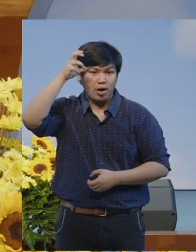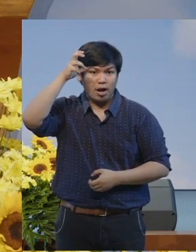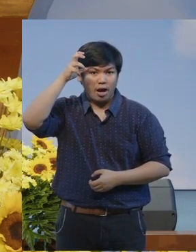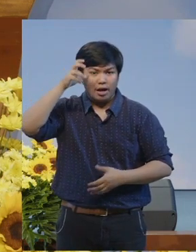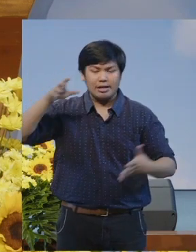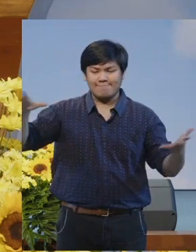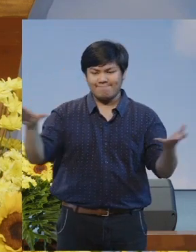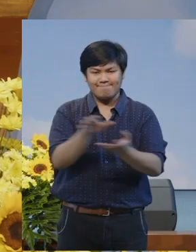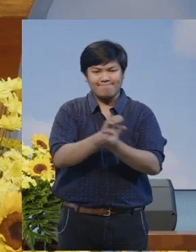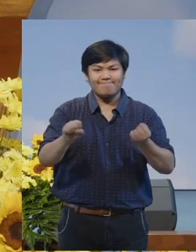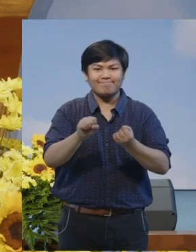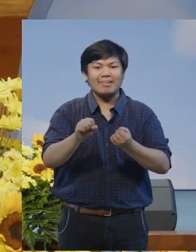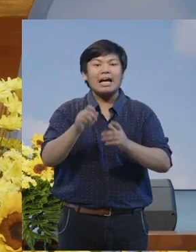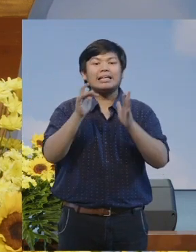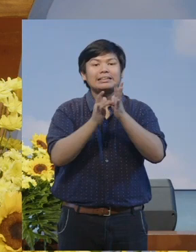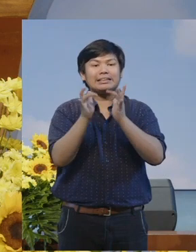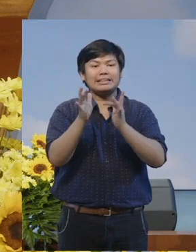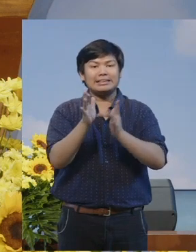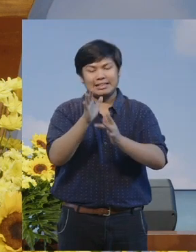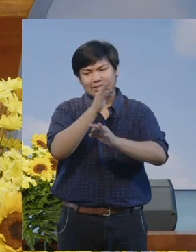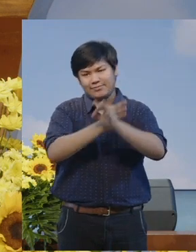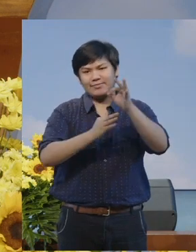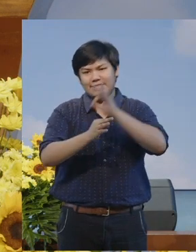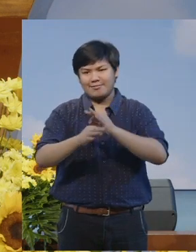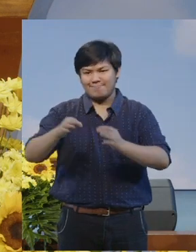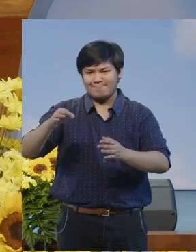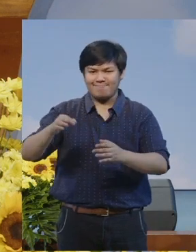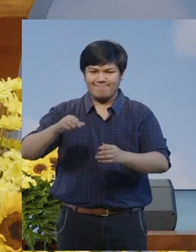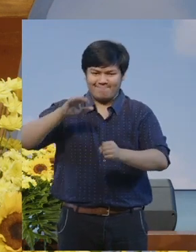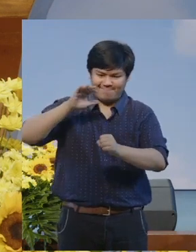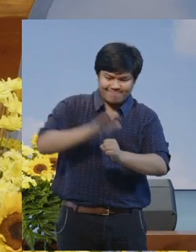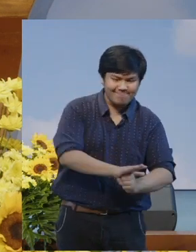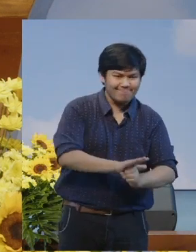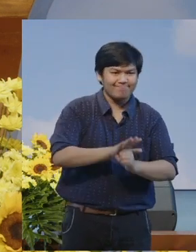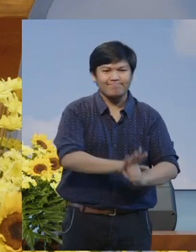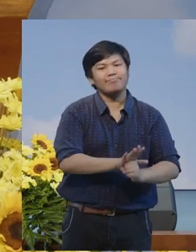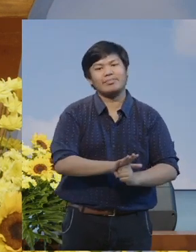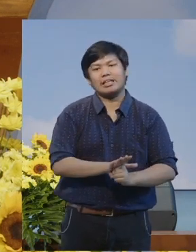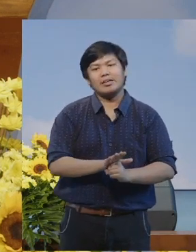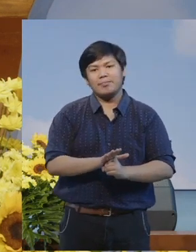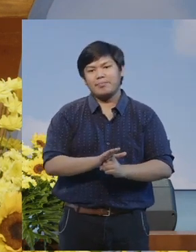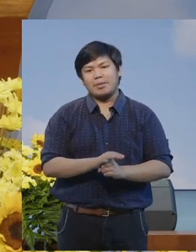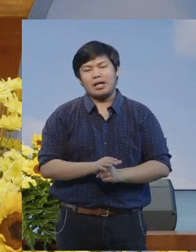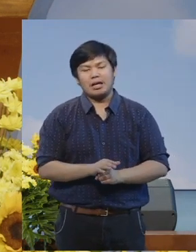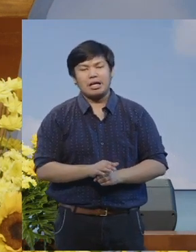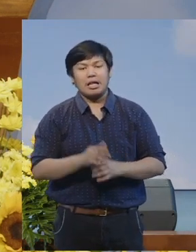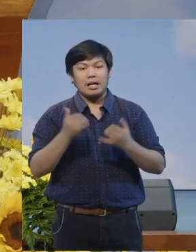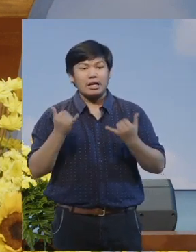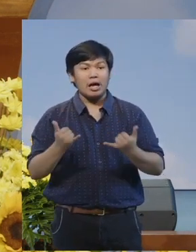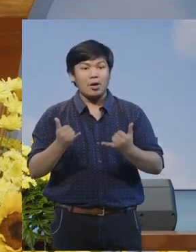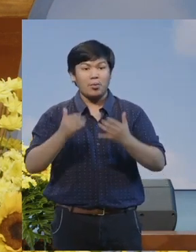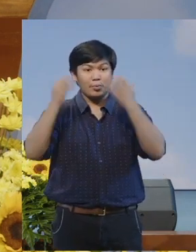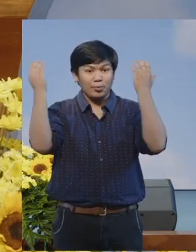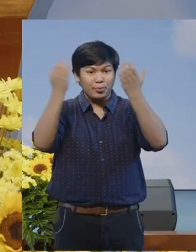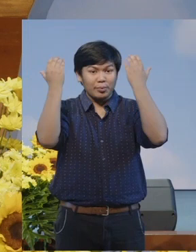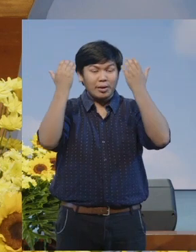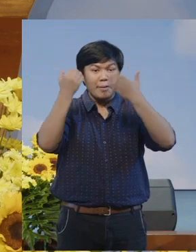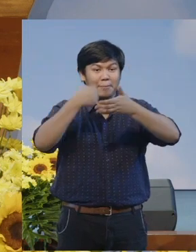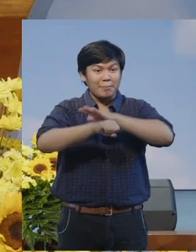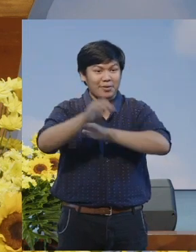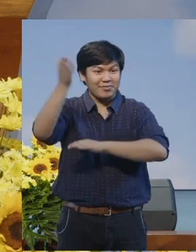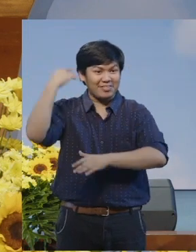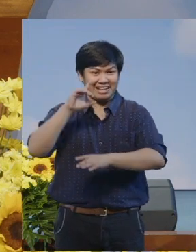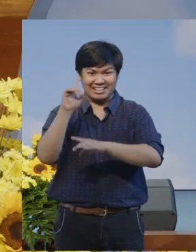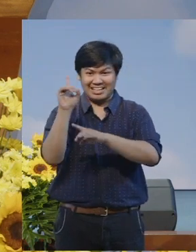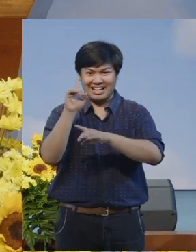ay babasagin ng anak ng babae. Sino po yon? Si Kristo Jesus po yon. Yung sinelebrate natin yung kanyang birth itong